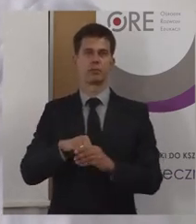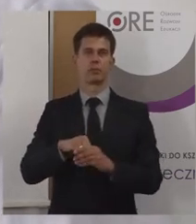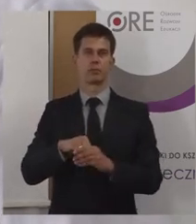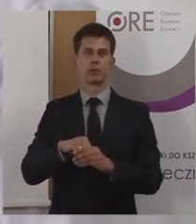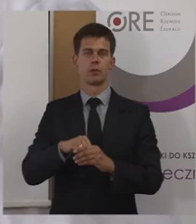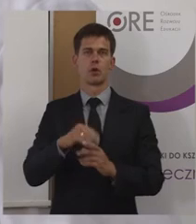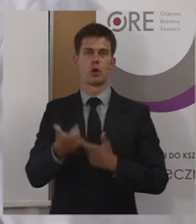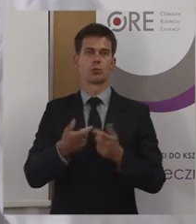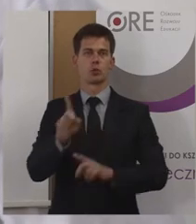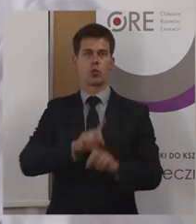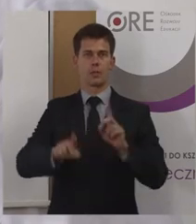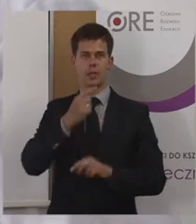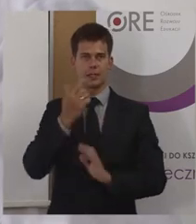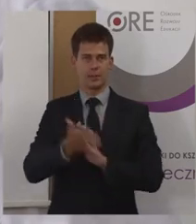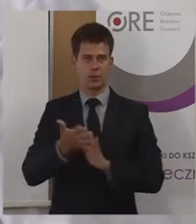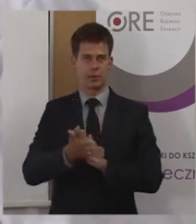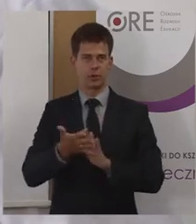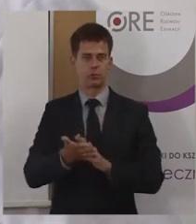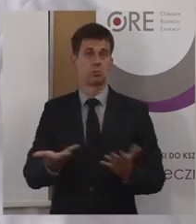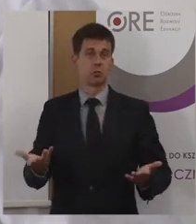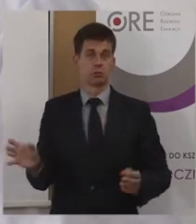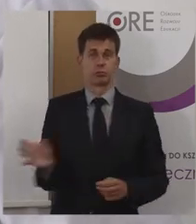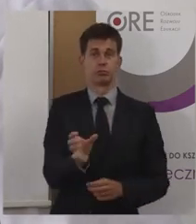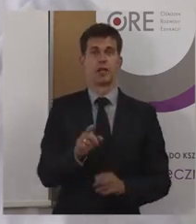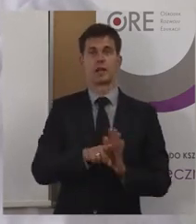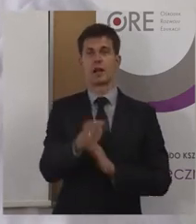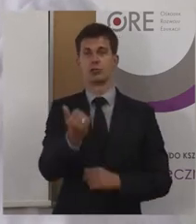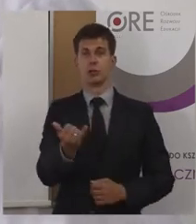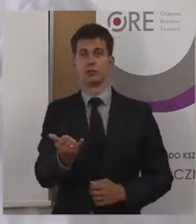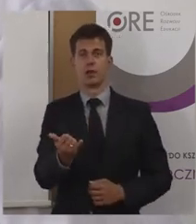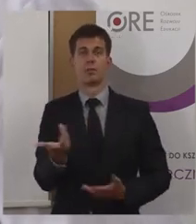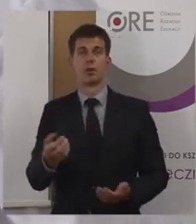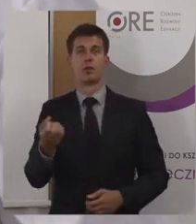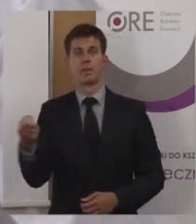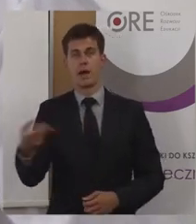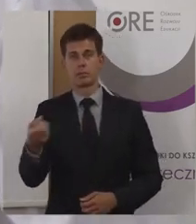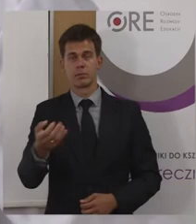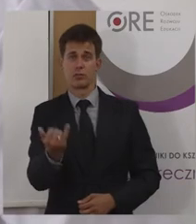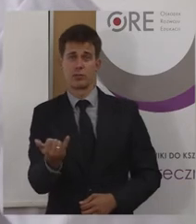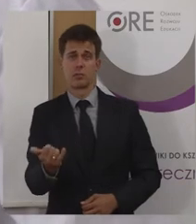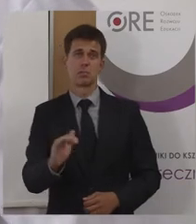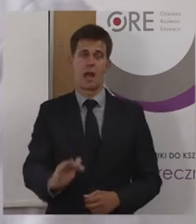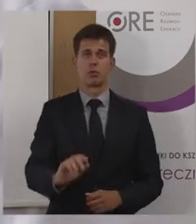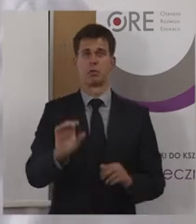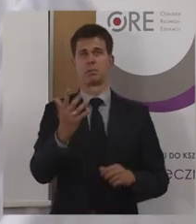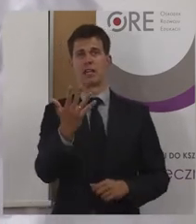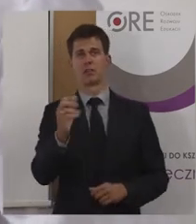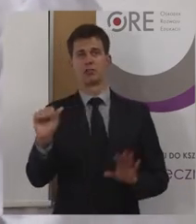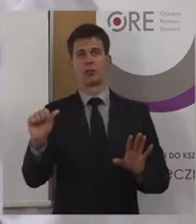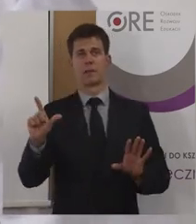tłumacz języka migowego. Inaczej się nie da, bo napisy dla dzieci, które nie umieją czytać, są bezużyteczne.